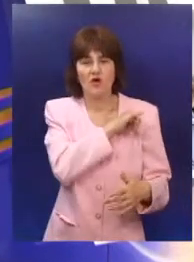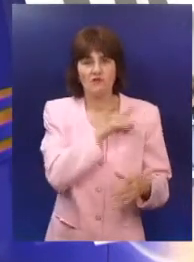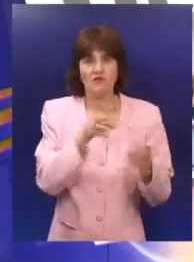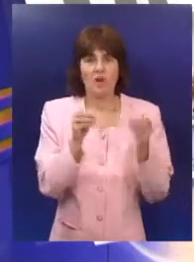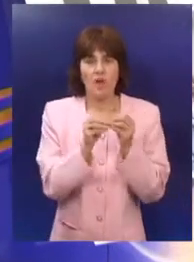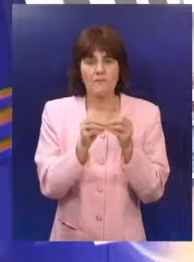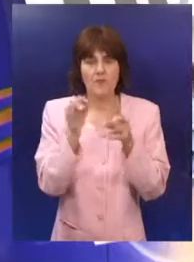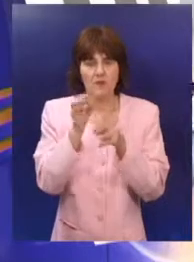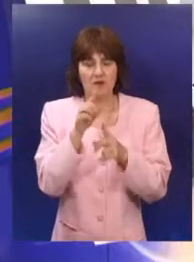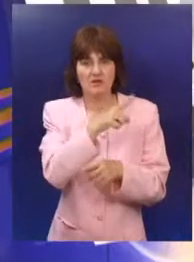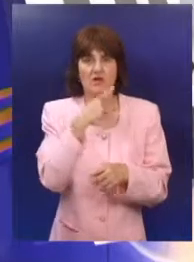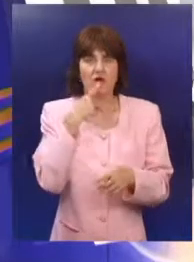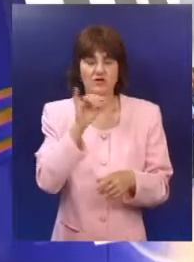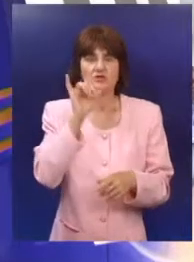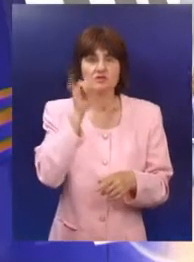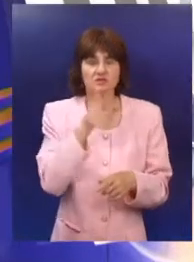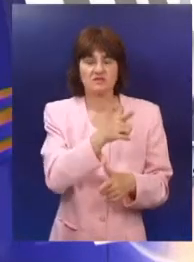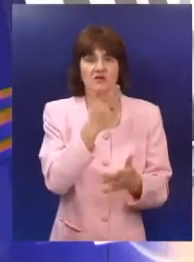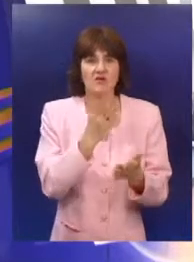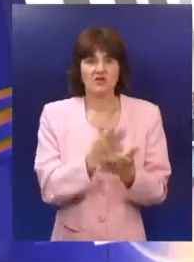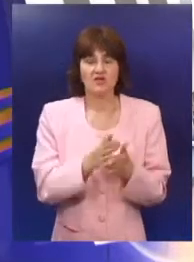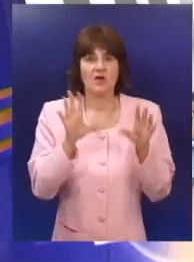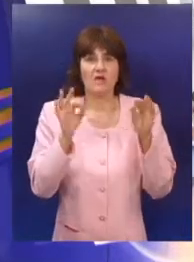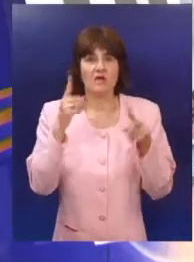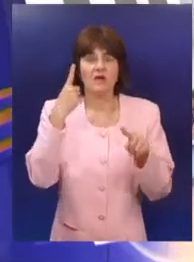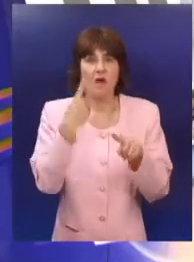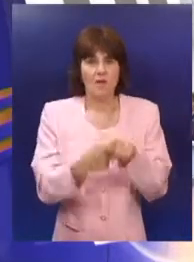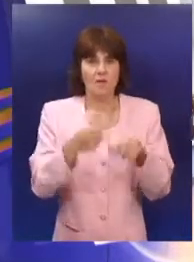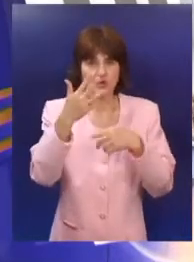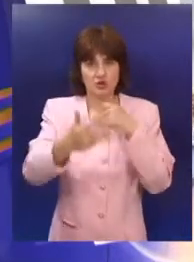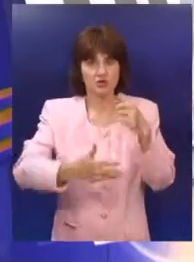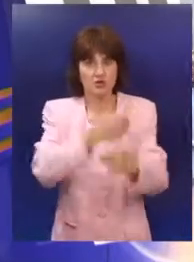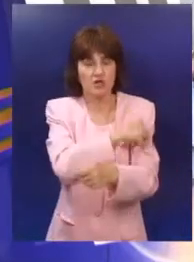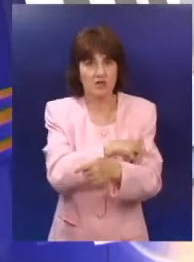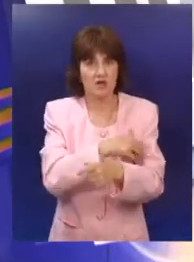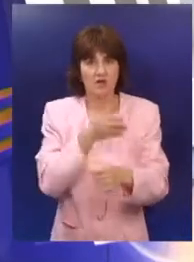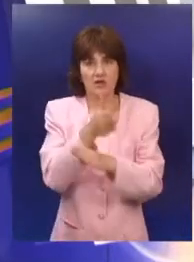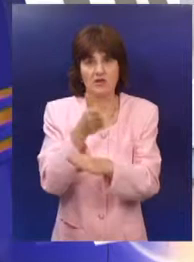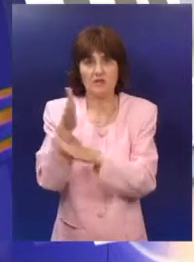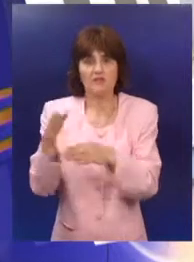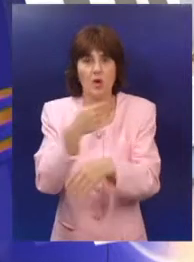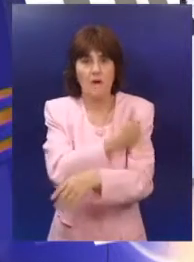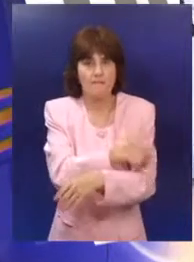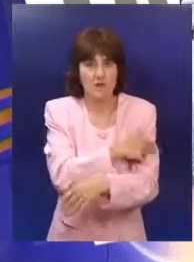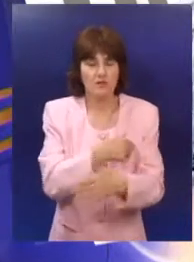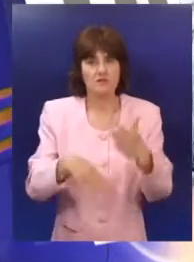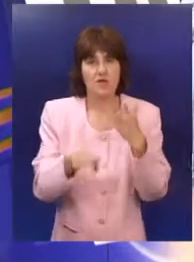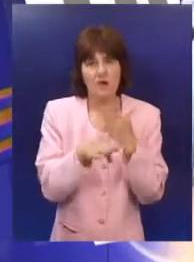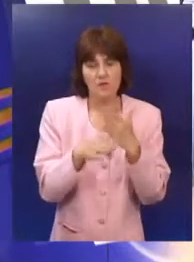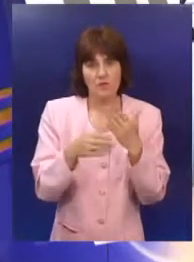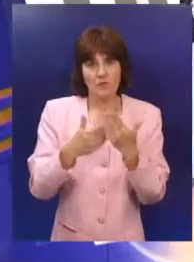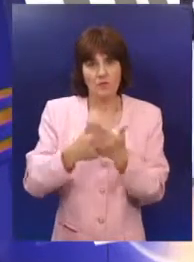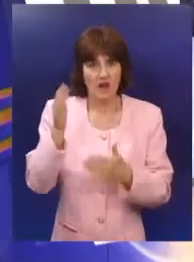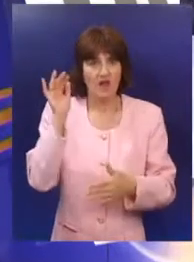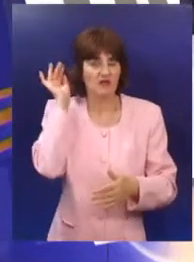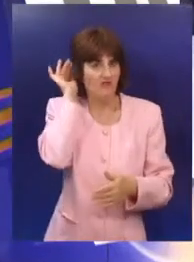je prilikom obilaska novog odeljenja da je u pitanju 10. projekat koji kao partneri u protekle 4 godine realizuju Opšta bolnica Subotica, grad